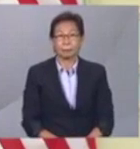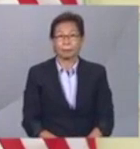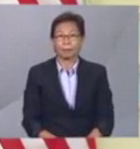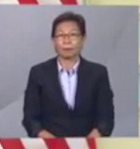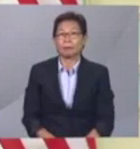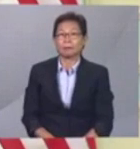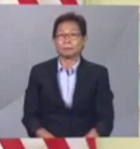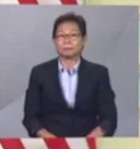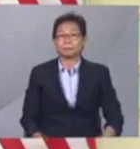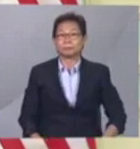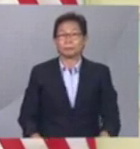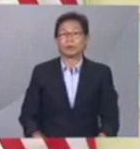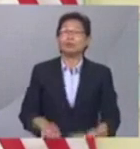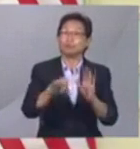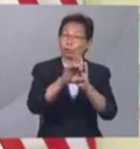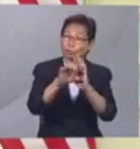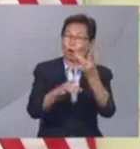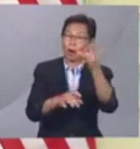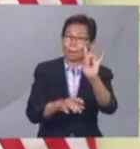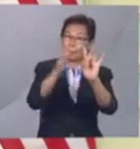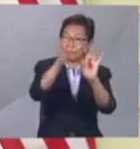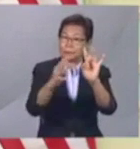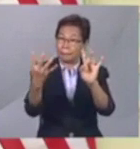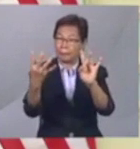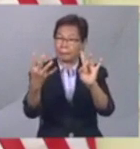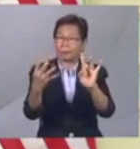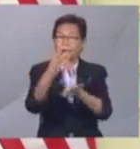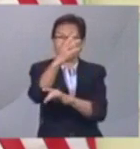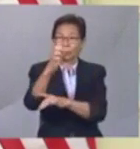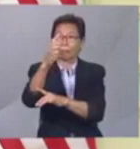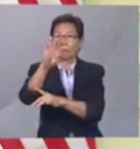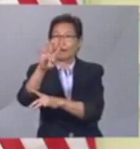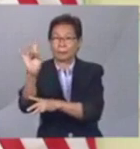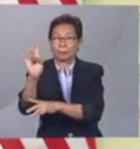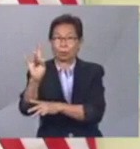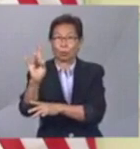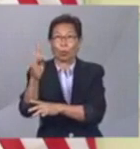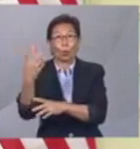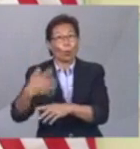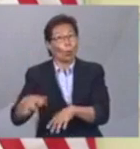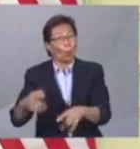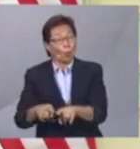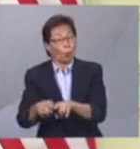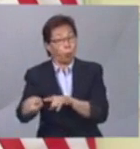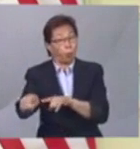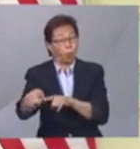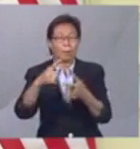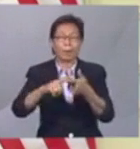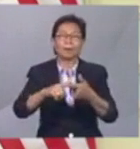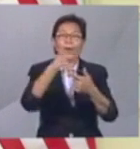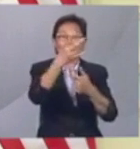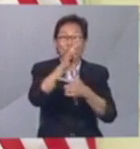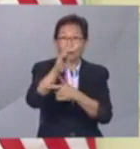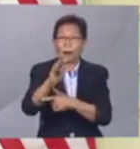Sebagai contoh, 18 hari bulan April, 648, tinggi kita nampak. Tetapi 17 hari